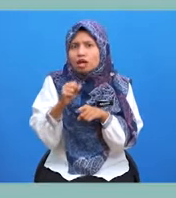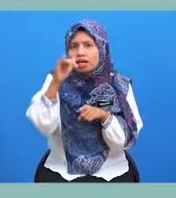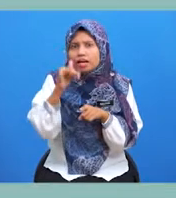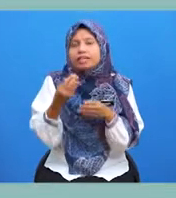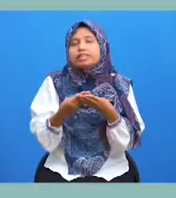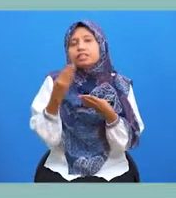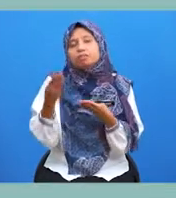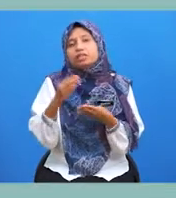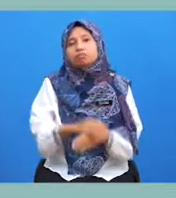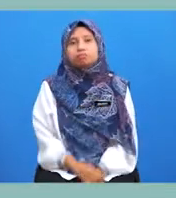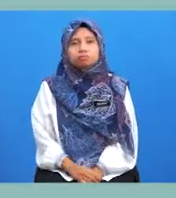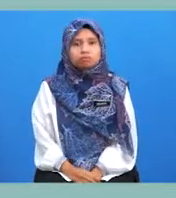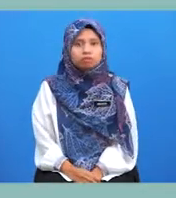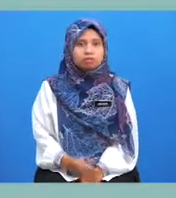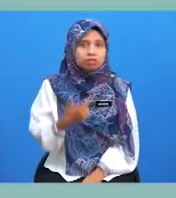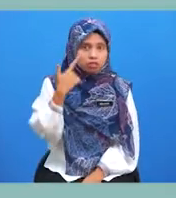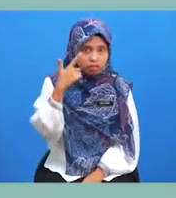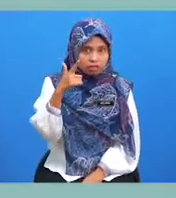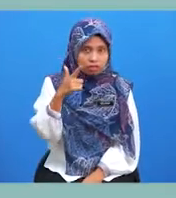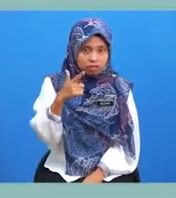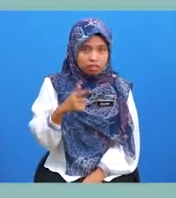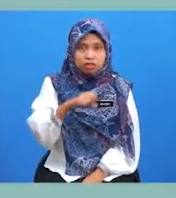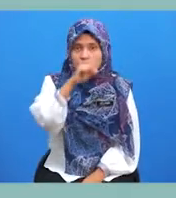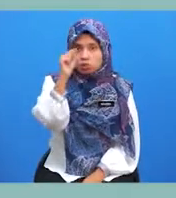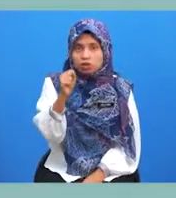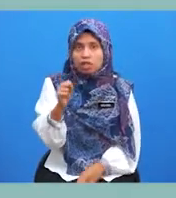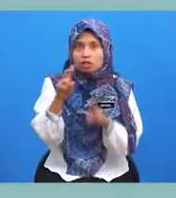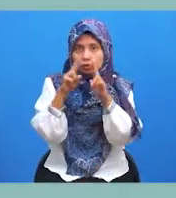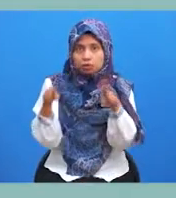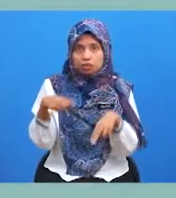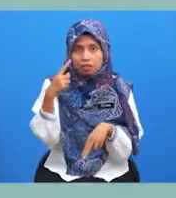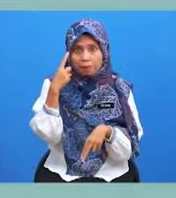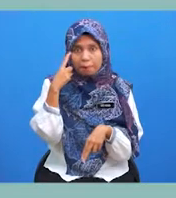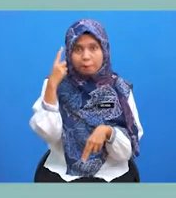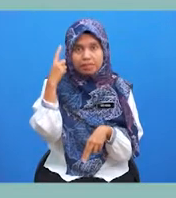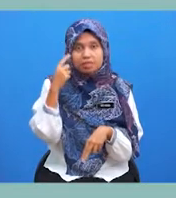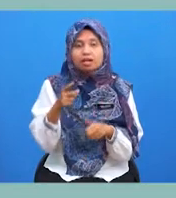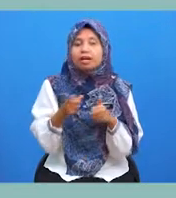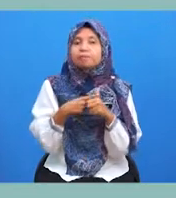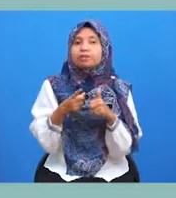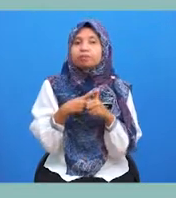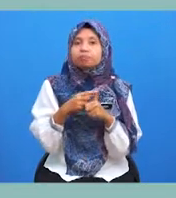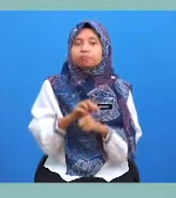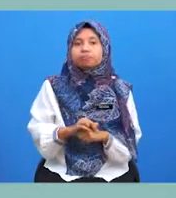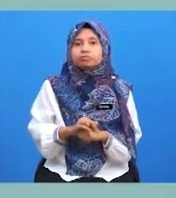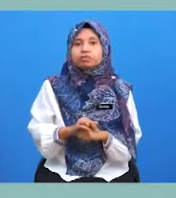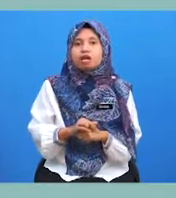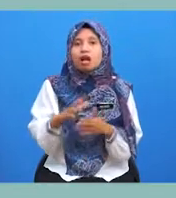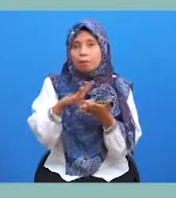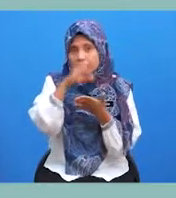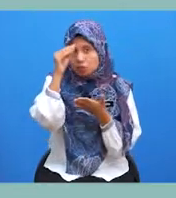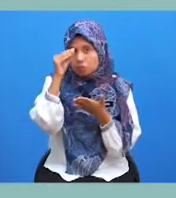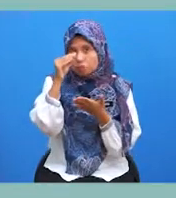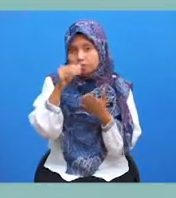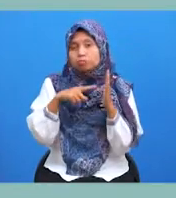soalan yang diberikan. Lihat soalan uji minda ini. Yang pertama,